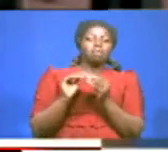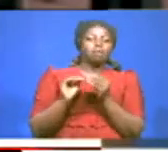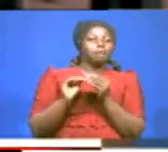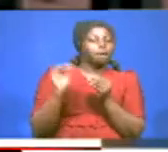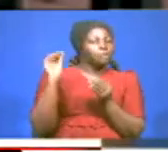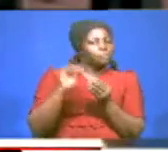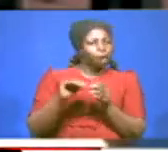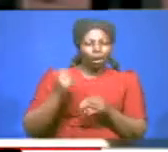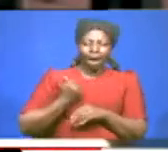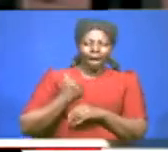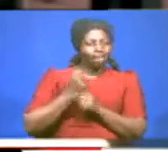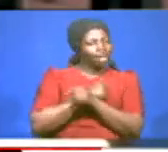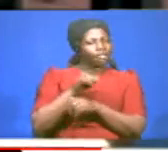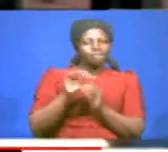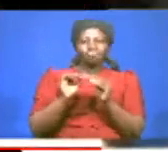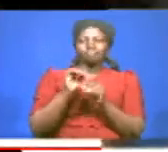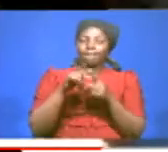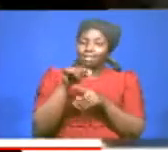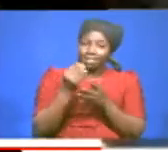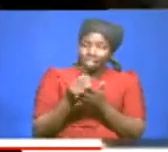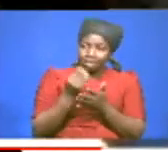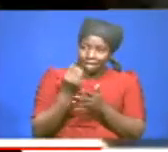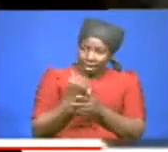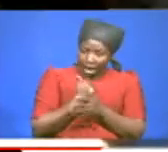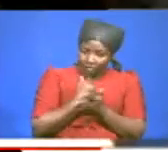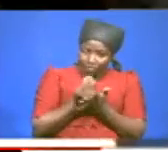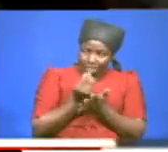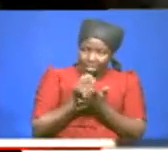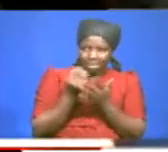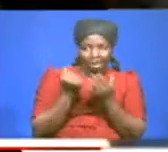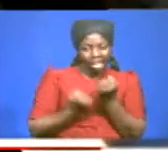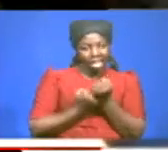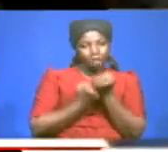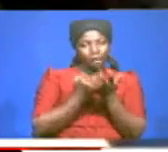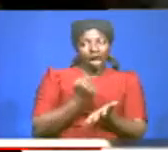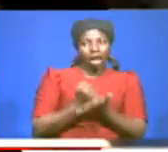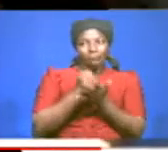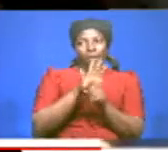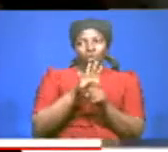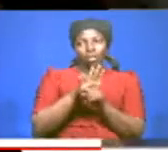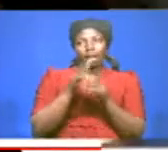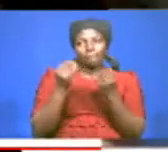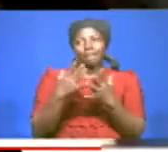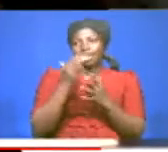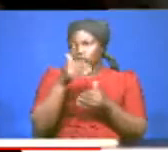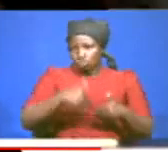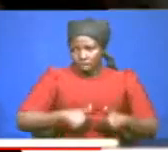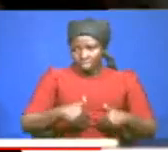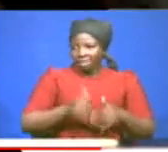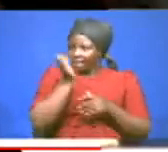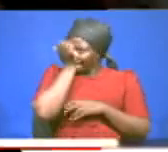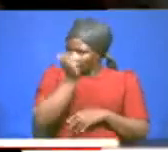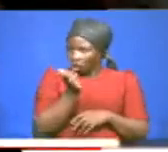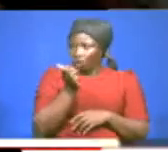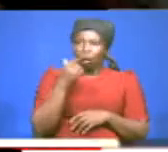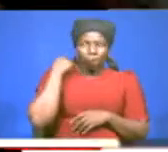pesa na ni kazi inasaidia kama umeka akili hapo. Wengi wanadharau vijana, mshahama wanadharau madhara. Ati